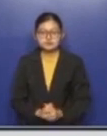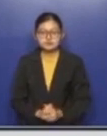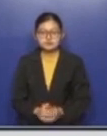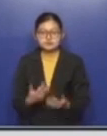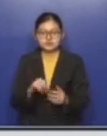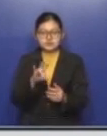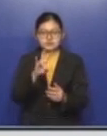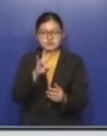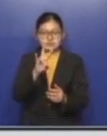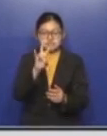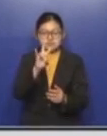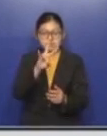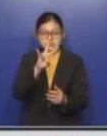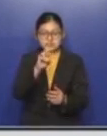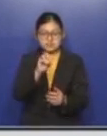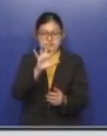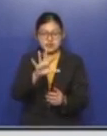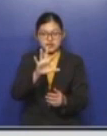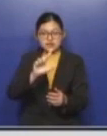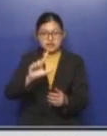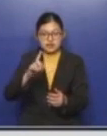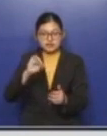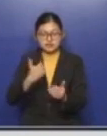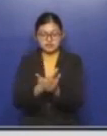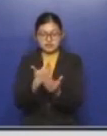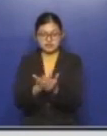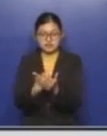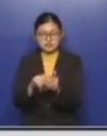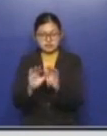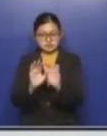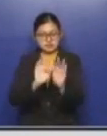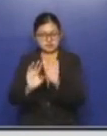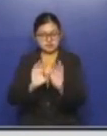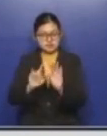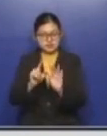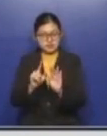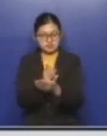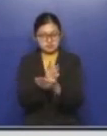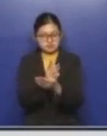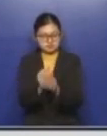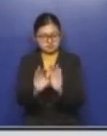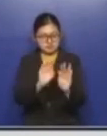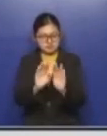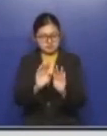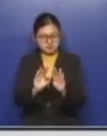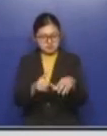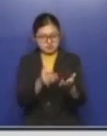75ล้านนี่นะ75เป็น 75ล้านนี่เมื่อเทียบกับส่วนอื่นของท่าน